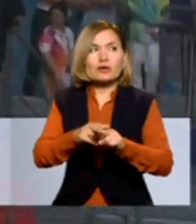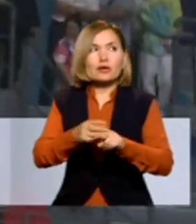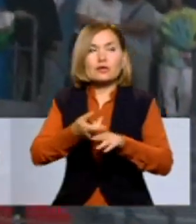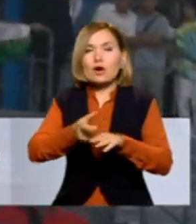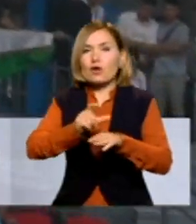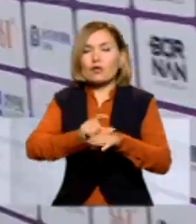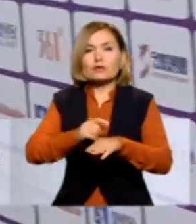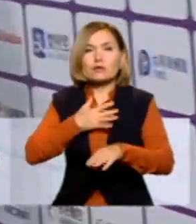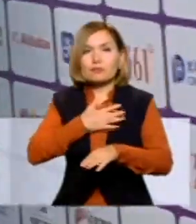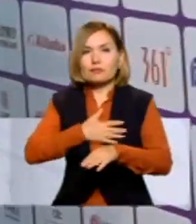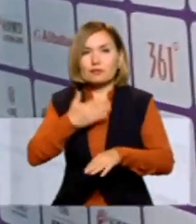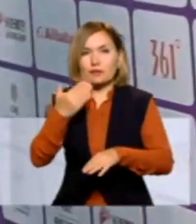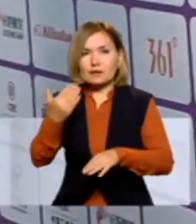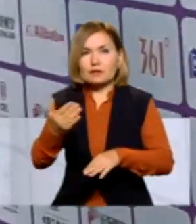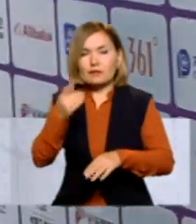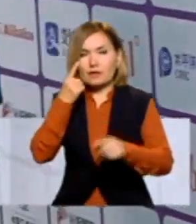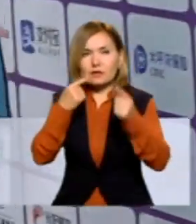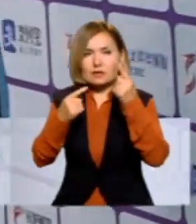жасыра алмады.